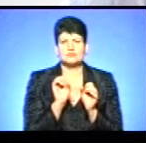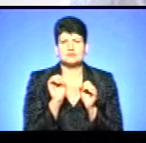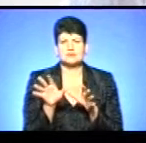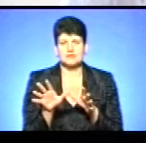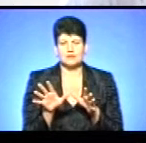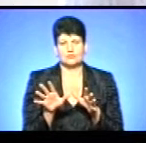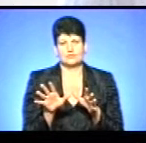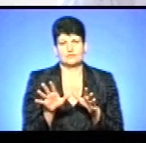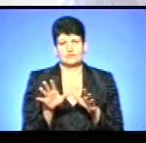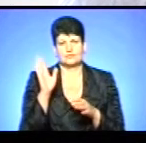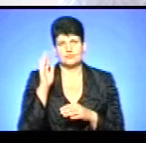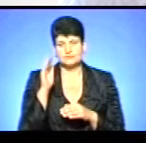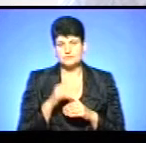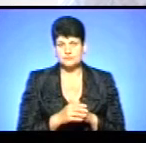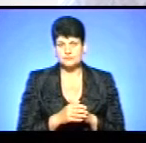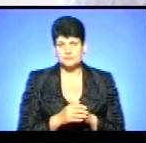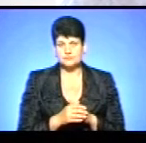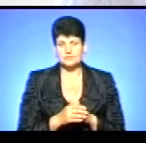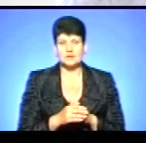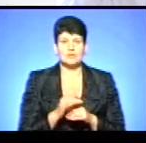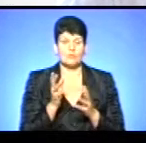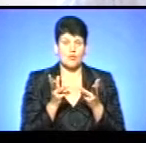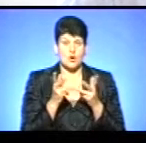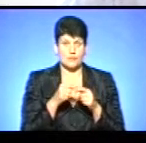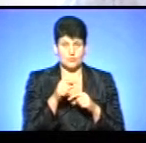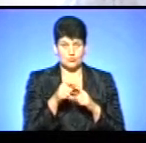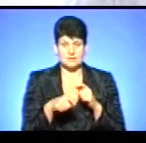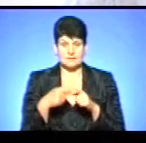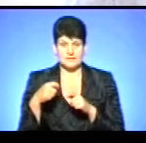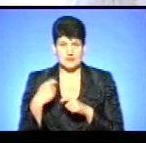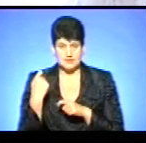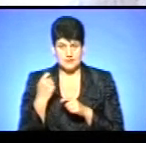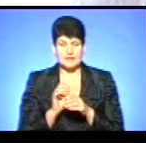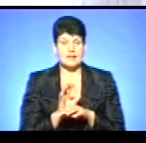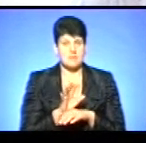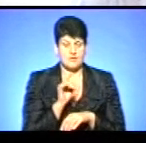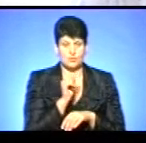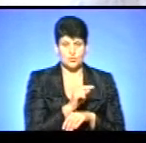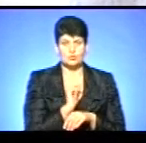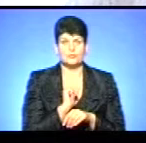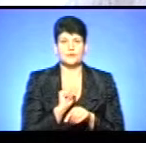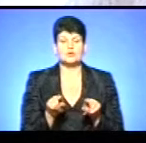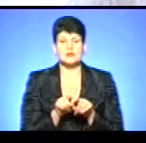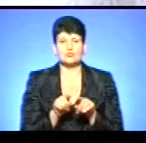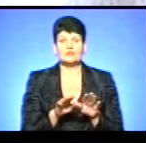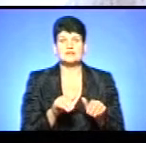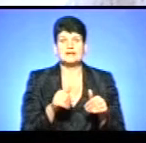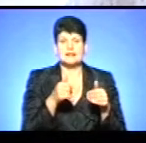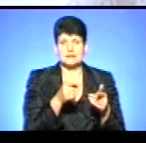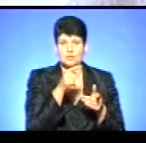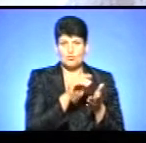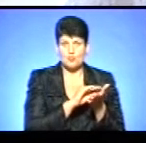водні об'єкти. І будемо йому, порахуємо збитки, направимо ці збитки. Одночасно даємо йому